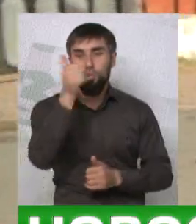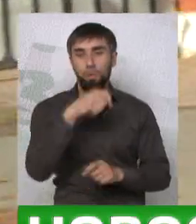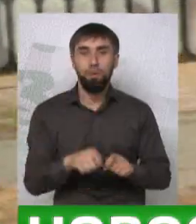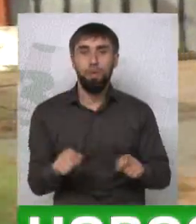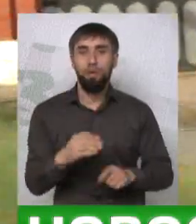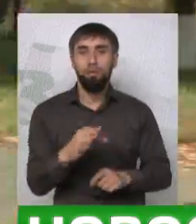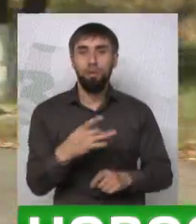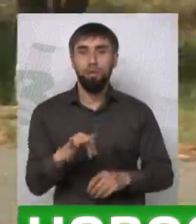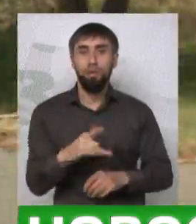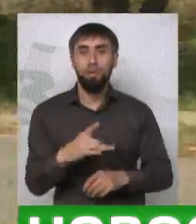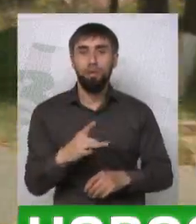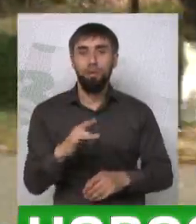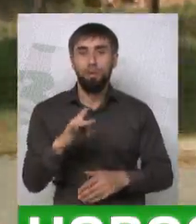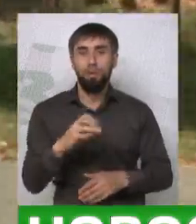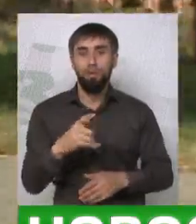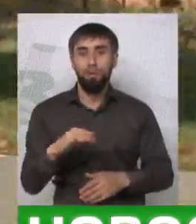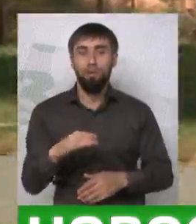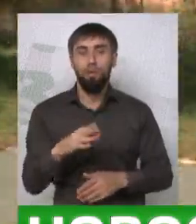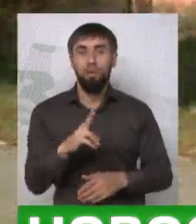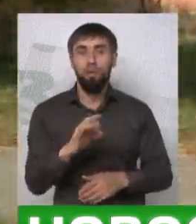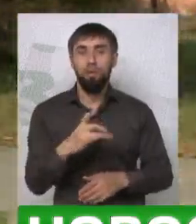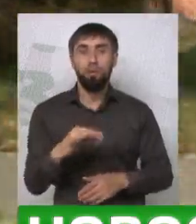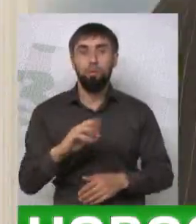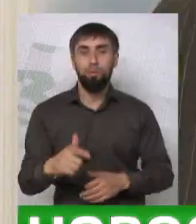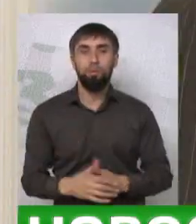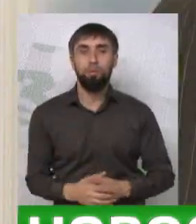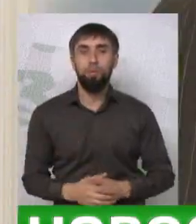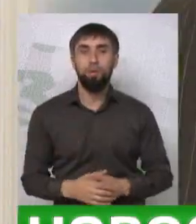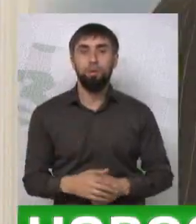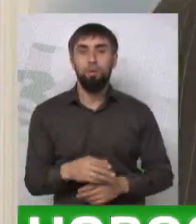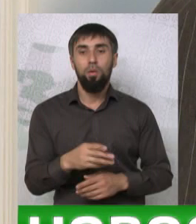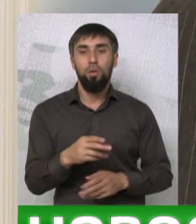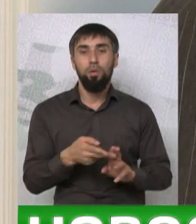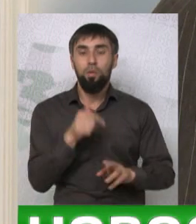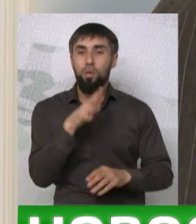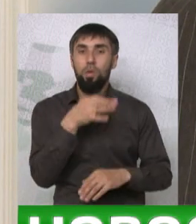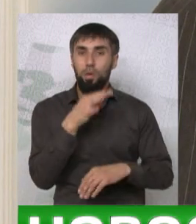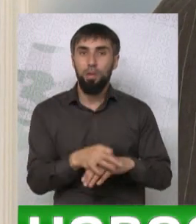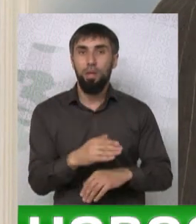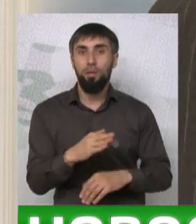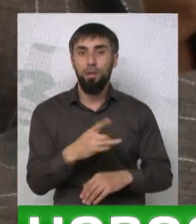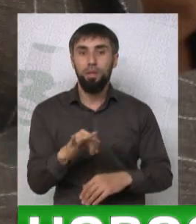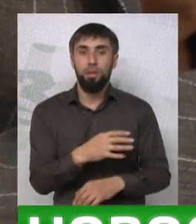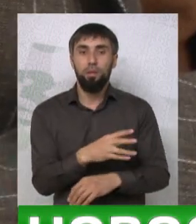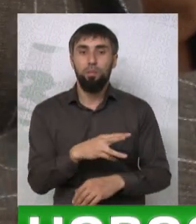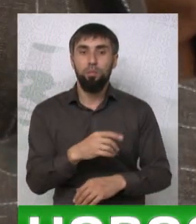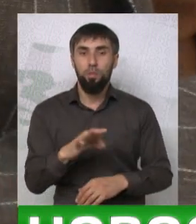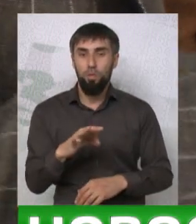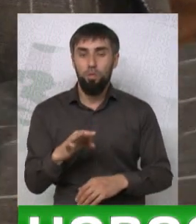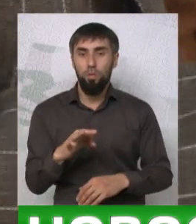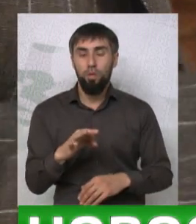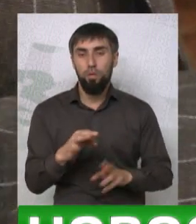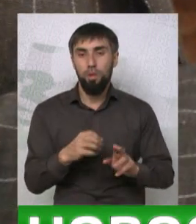создания Федерального регистра доноров костного мозга и гомопоэтических клеток, оператором которого является Федеральное медико-биологическое агентство